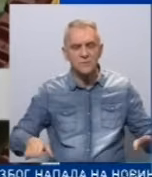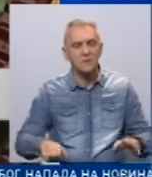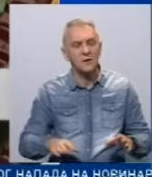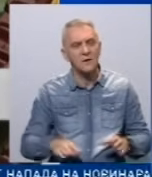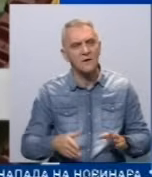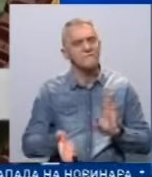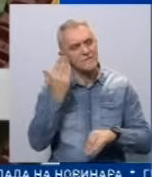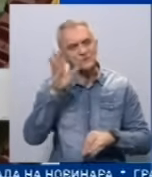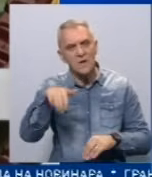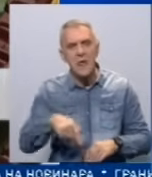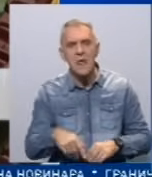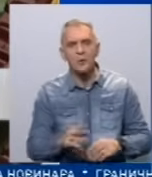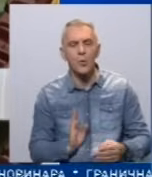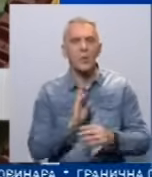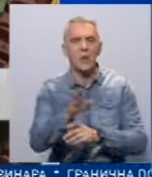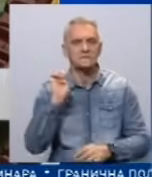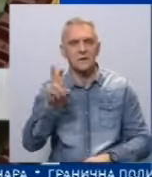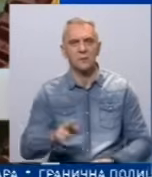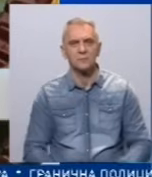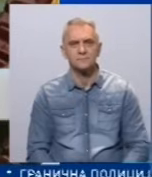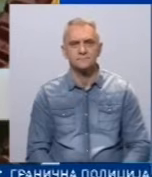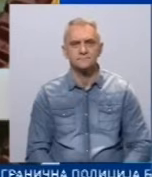od ulaska u Evropsku uniju.